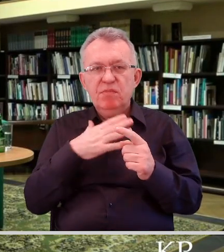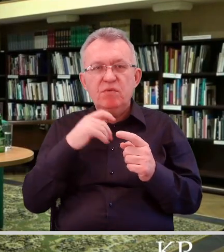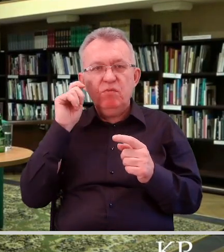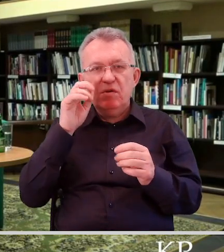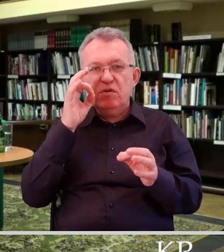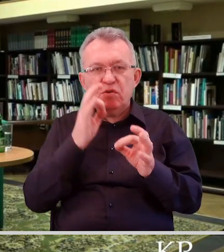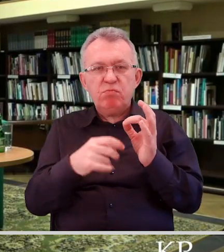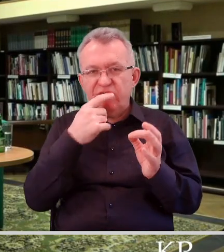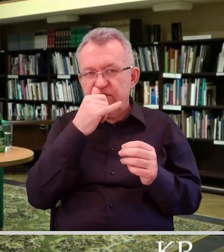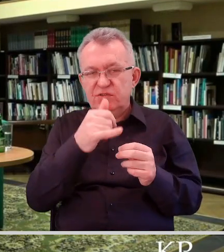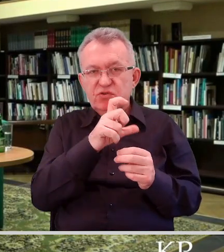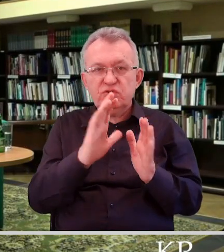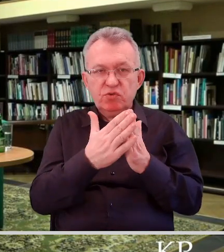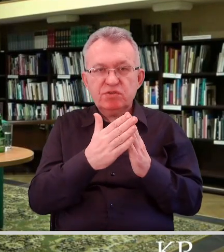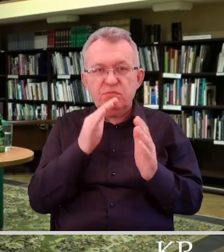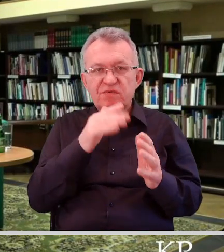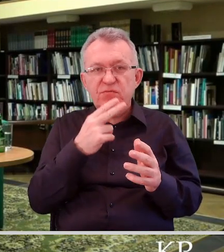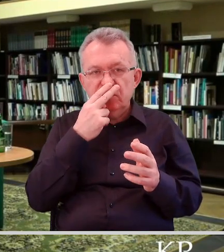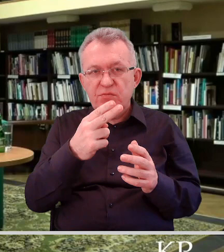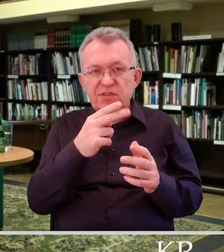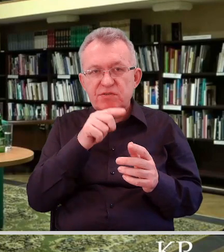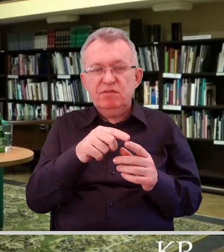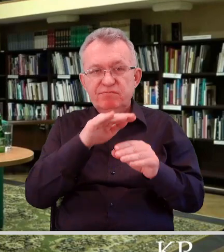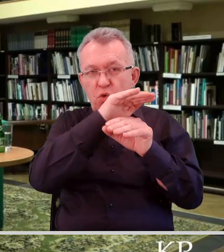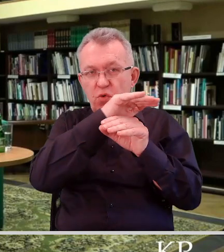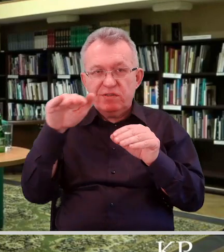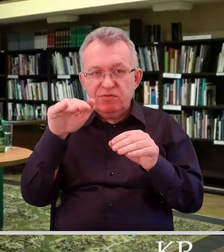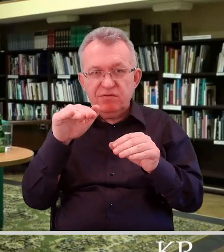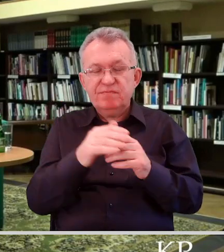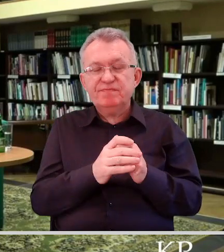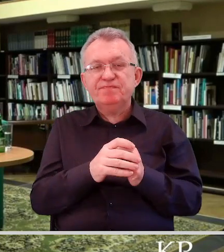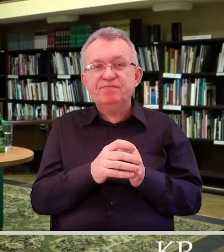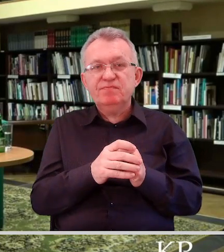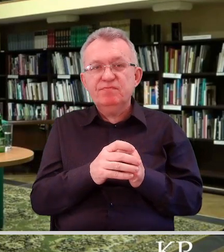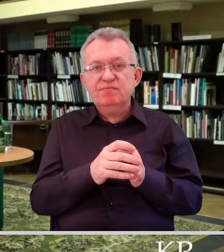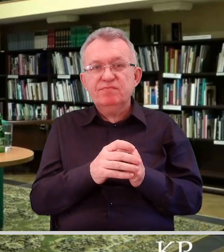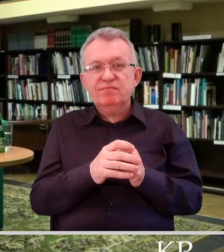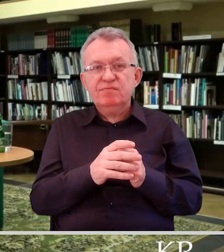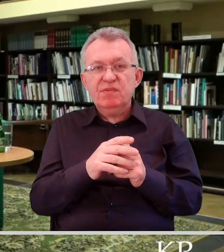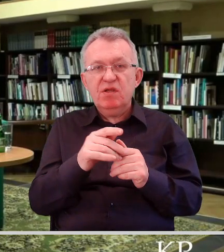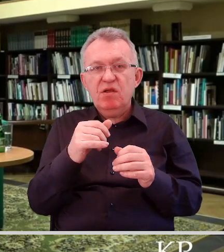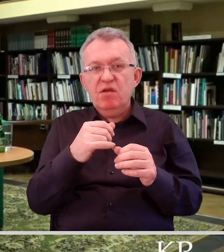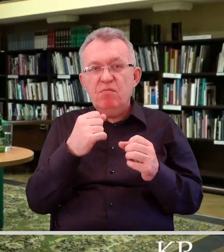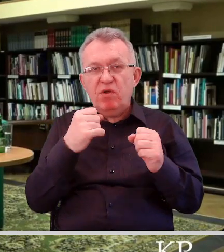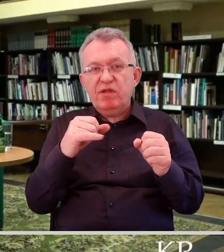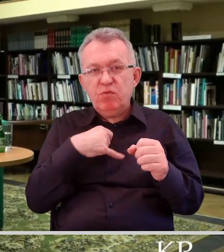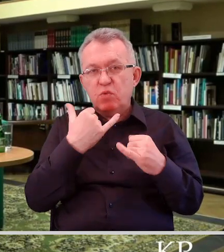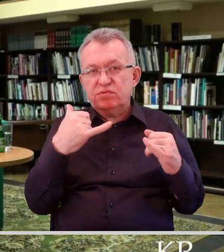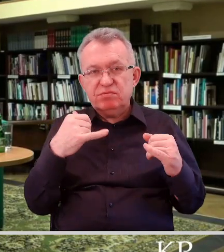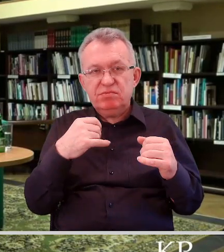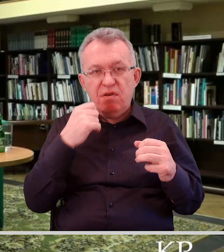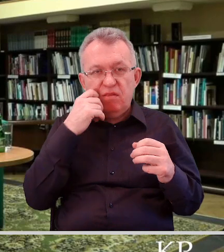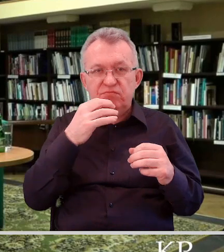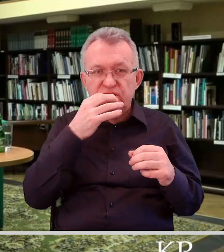umiem dookreślić, czy ta książka mi pozwala już zobaczyć ten horyzont. Choćby dlatego, że jednak bohaterki są w różnym wieku. To nie jest tak, że to